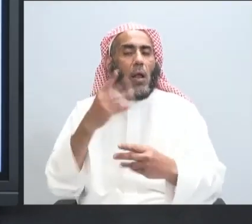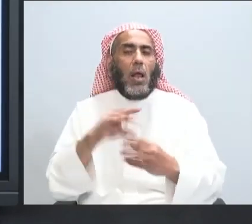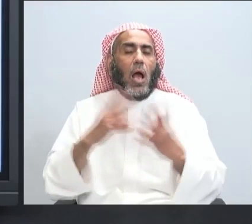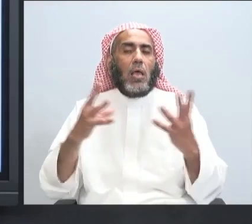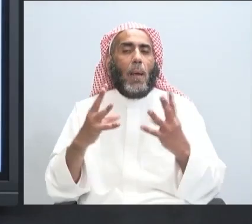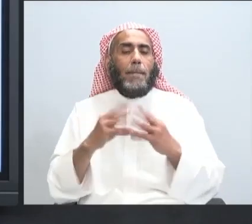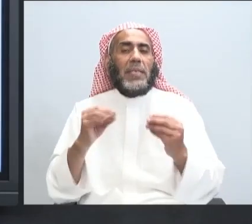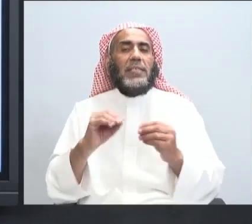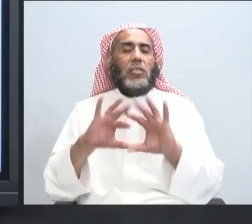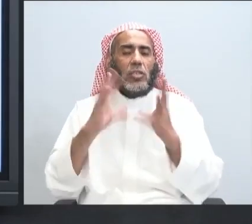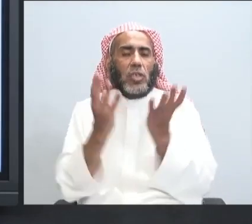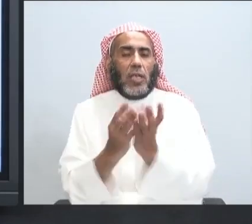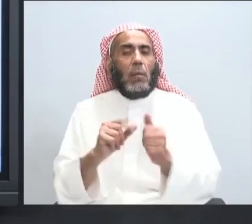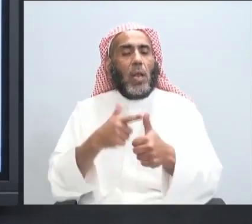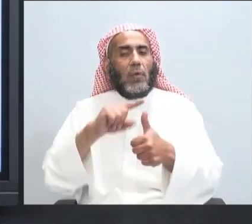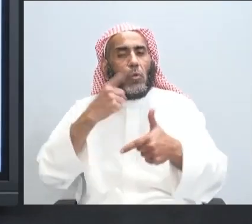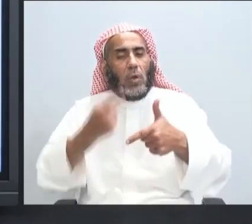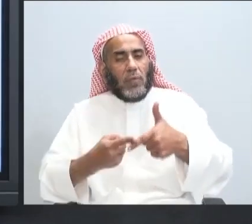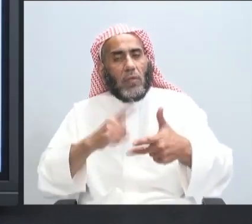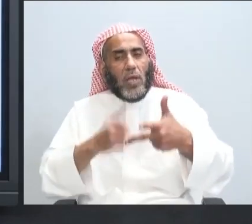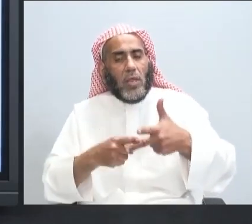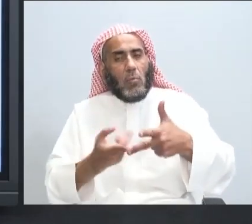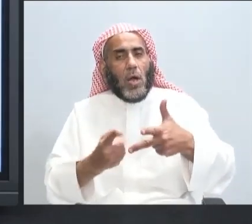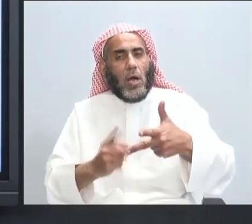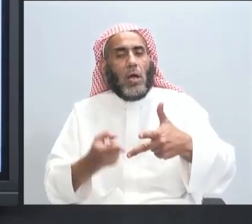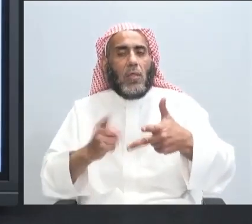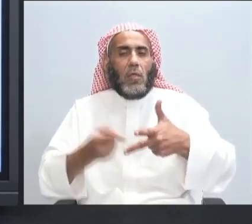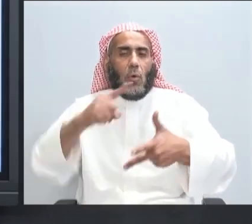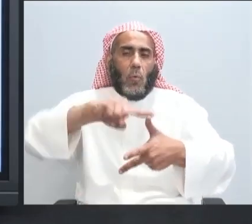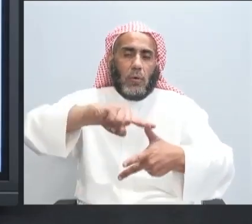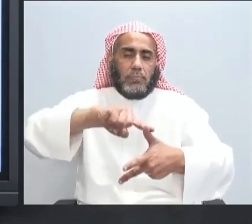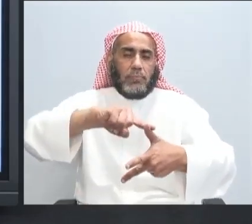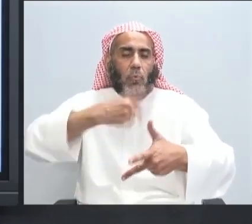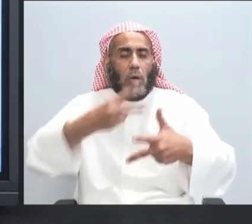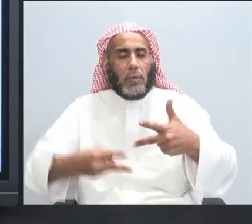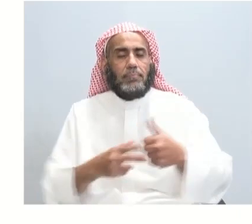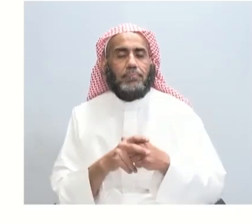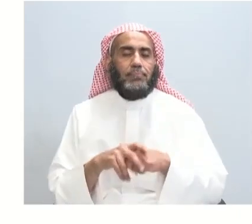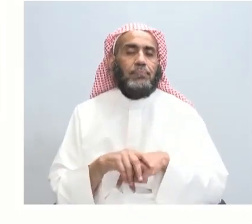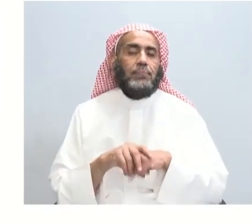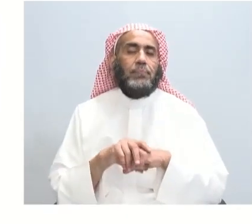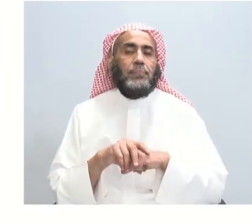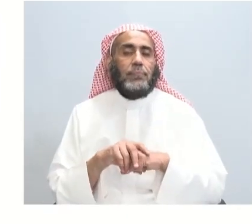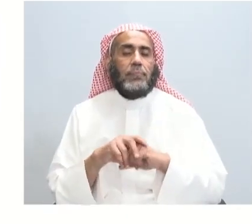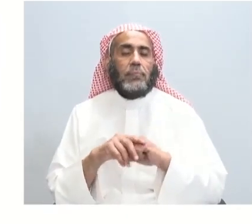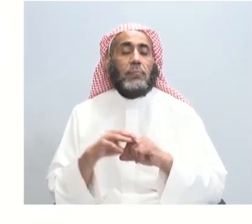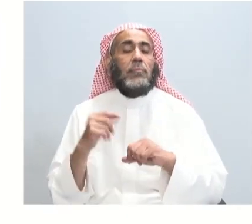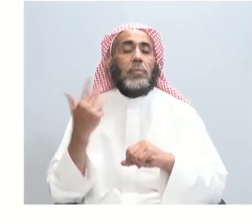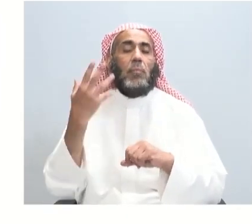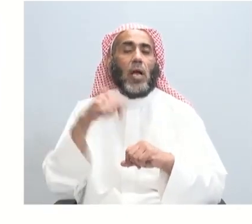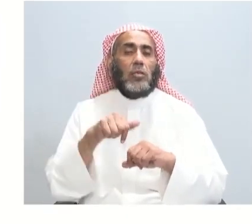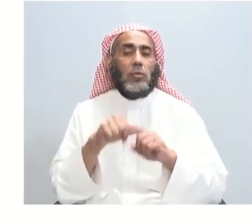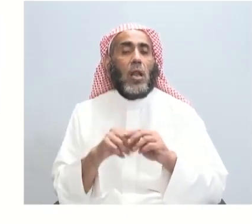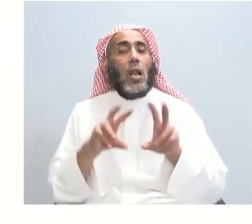من شكل، تبدأ بحرف الأول ثم الحرف الثاني ثم الثالث ثم الثالث يكون الأول وهكذا. السابع عشر